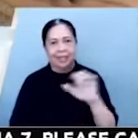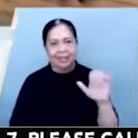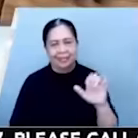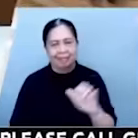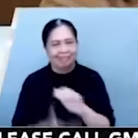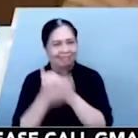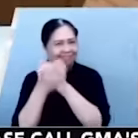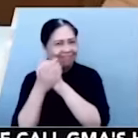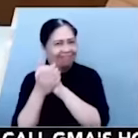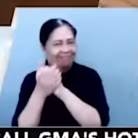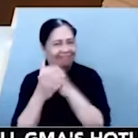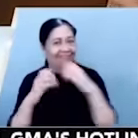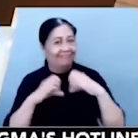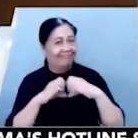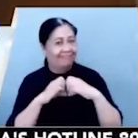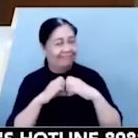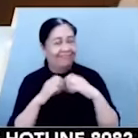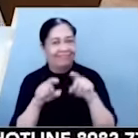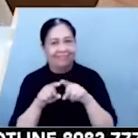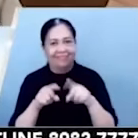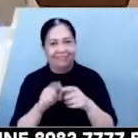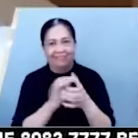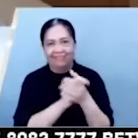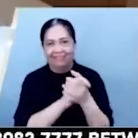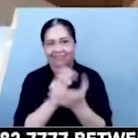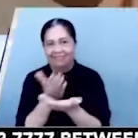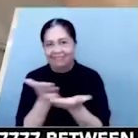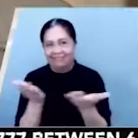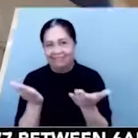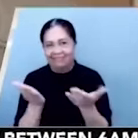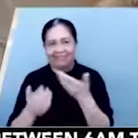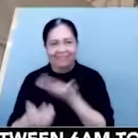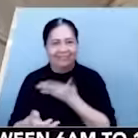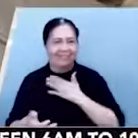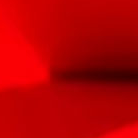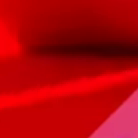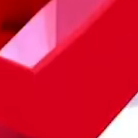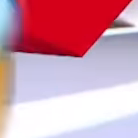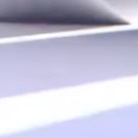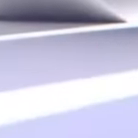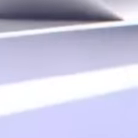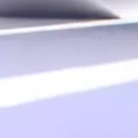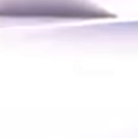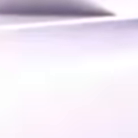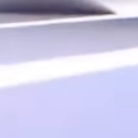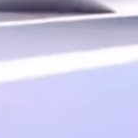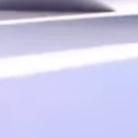Congratulations mga Kapuso at syempre congratulations sa aking partner.